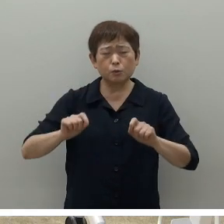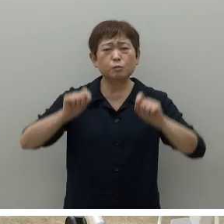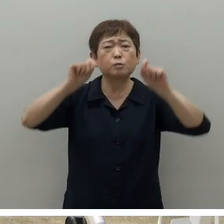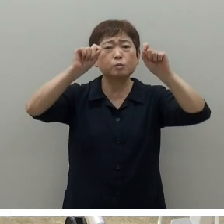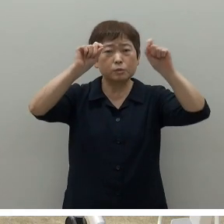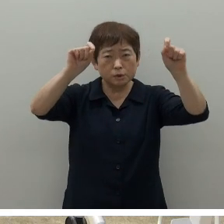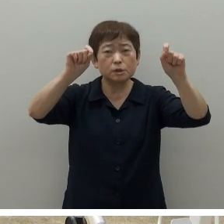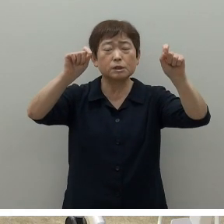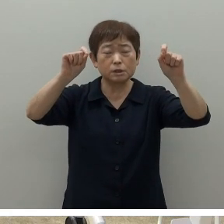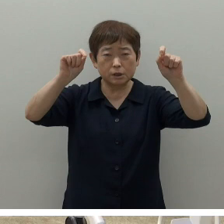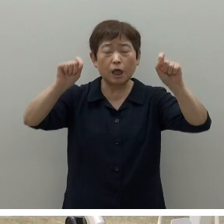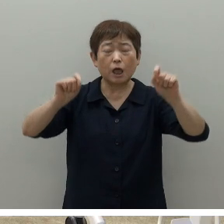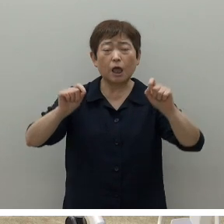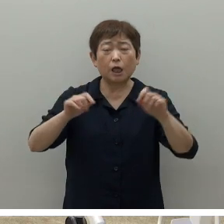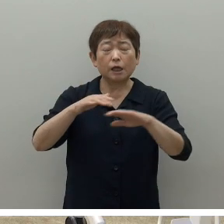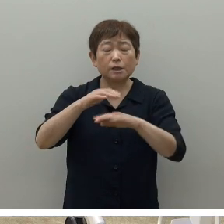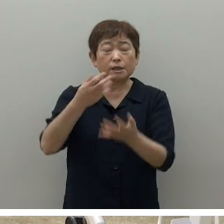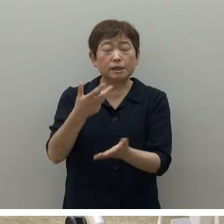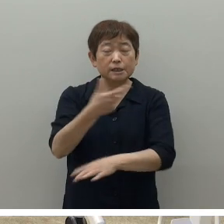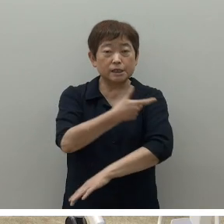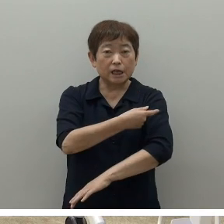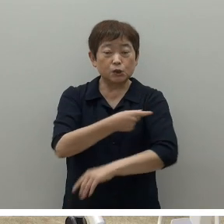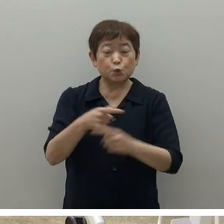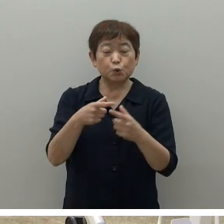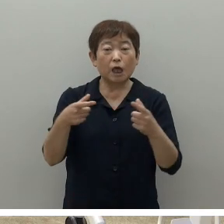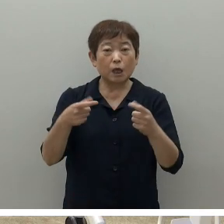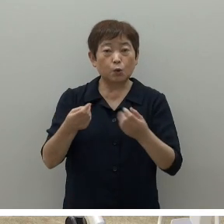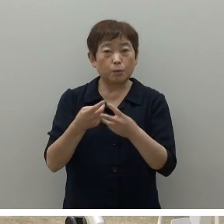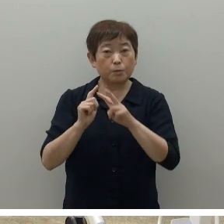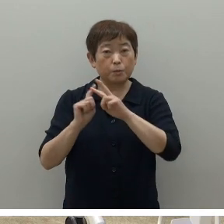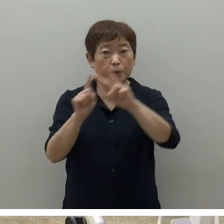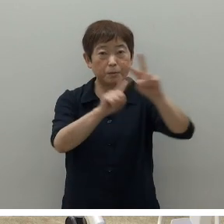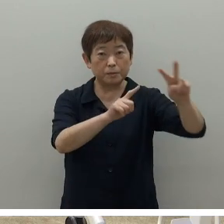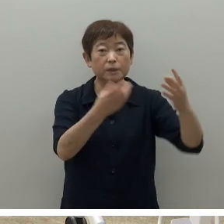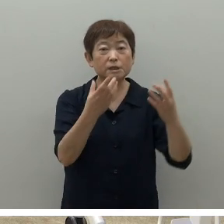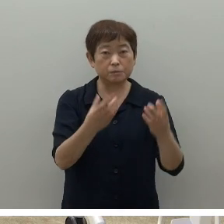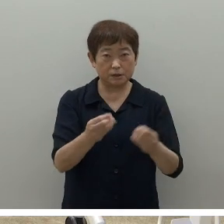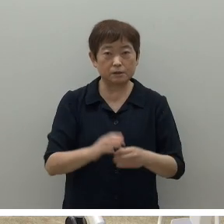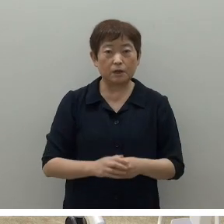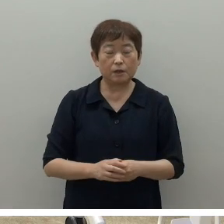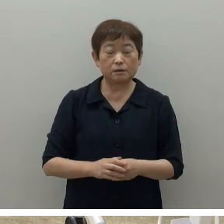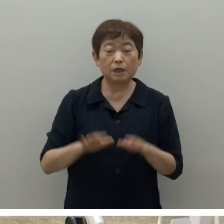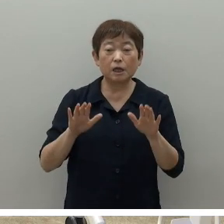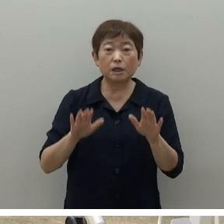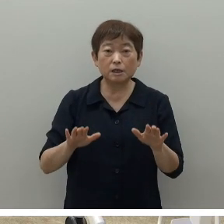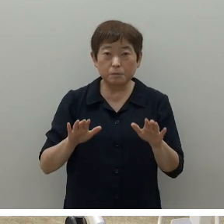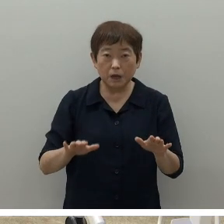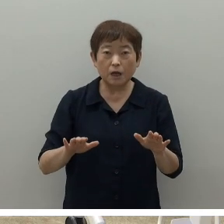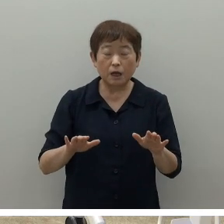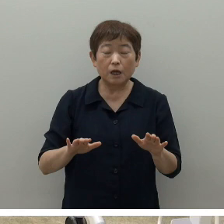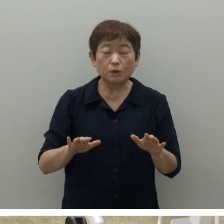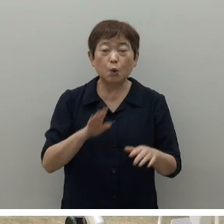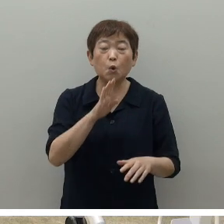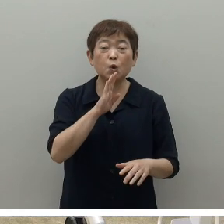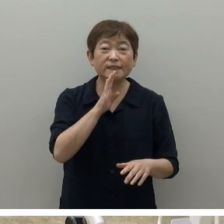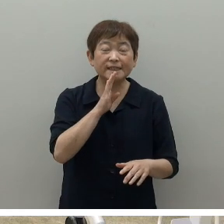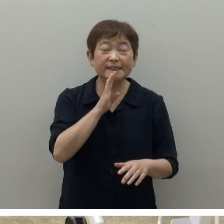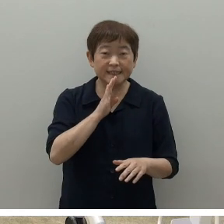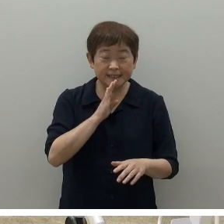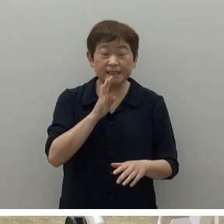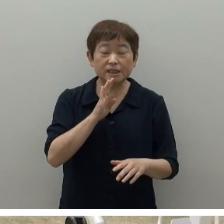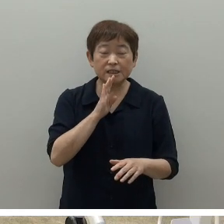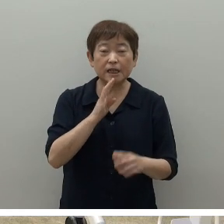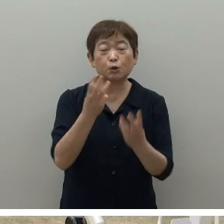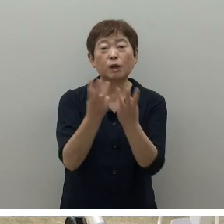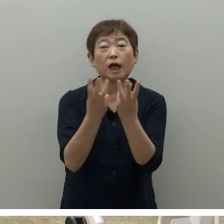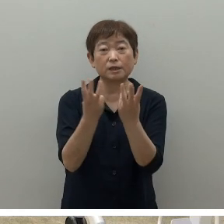めて接種券を送付したところであります。この結果、6月27日現在の接種実績につ